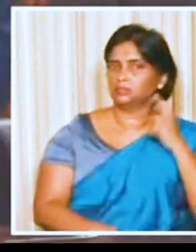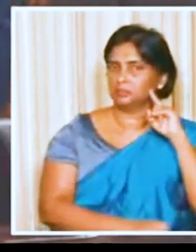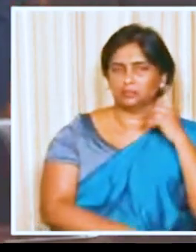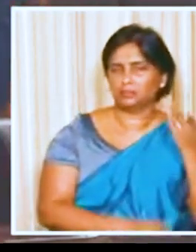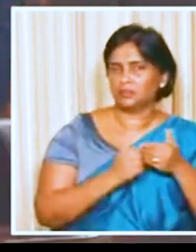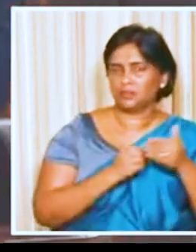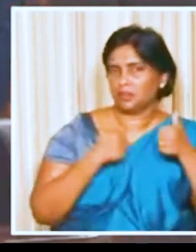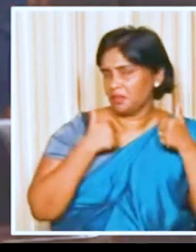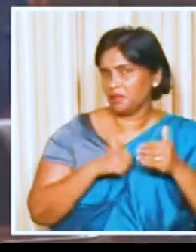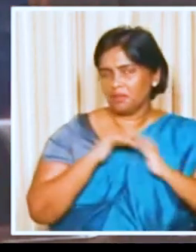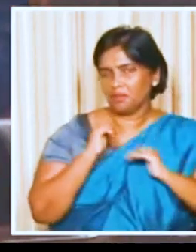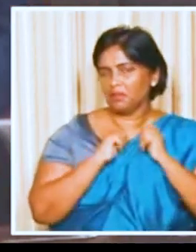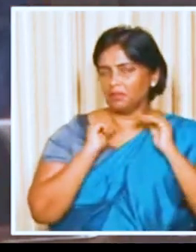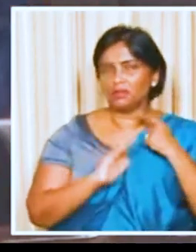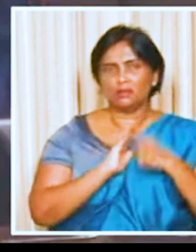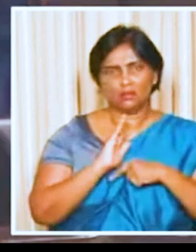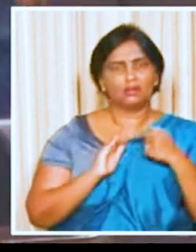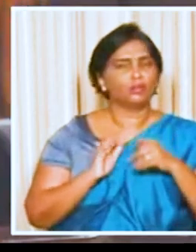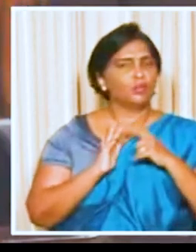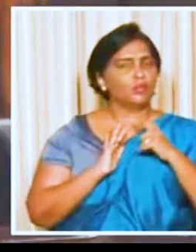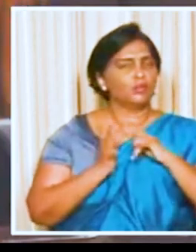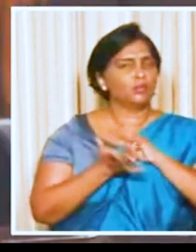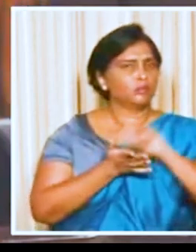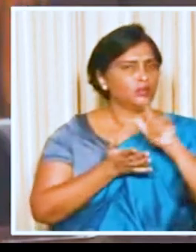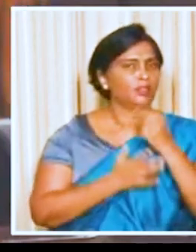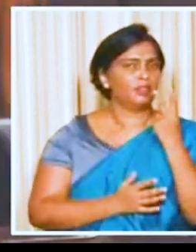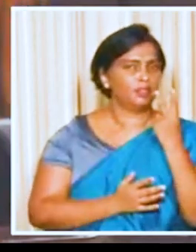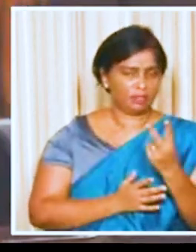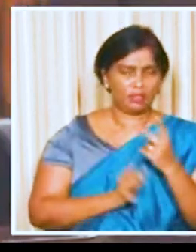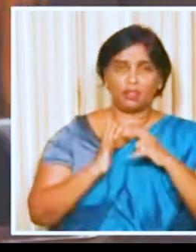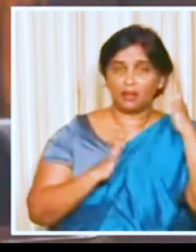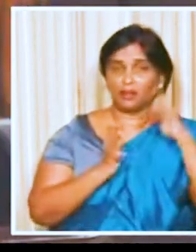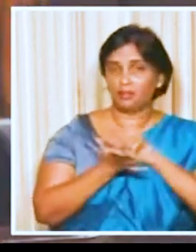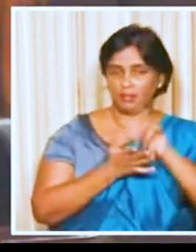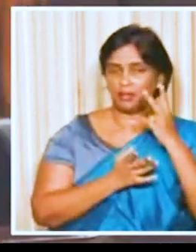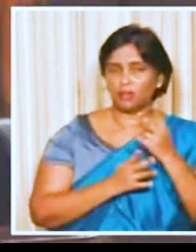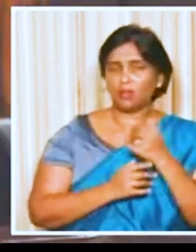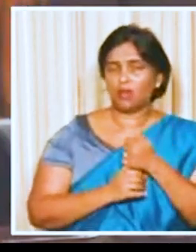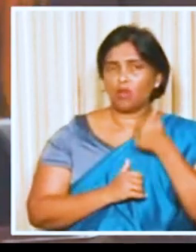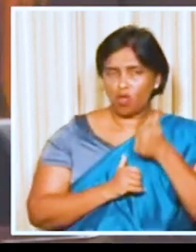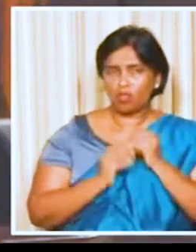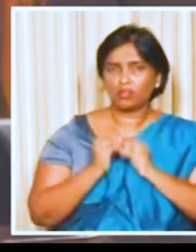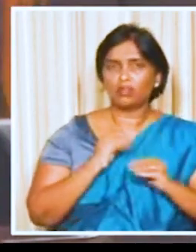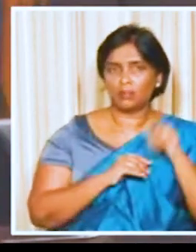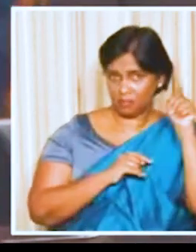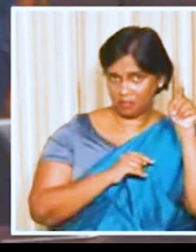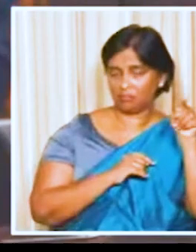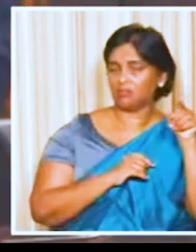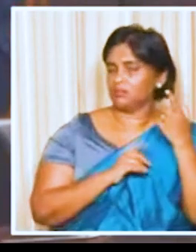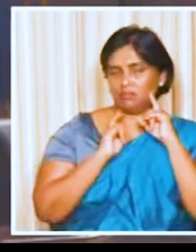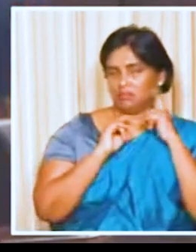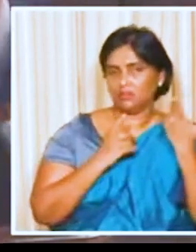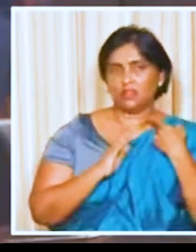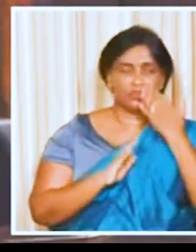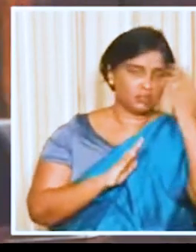கண்ட்ரி. So I don't know if that's the best option, but having actually we have 3 international airports including Jaffna right now,